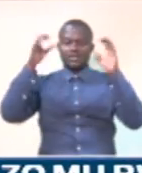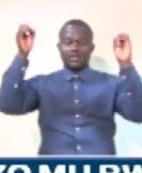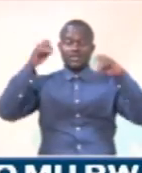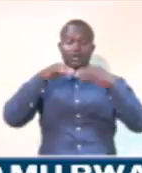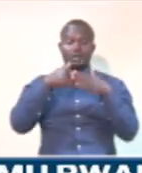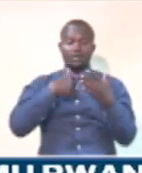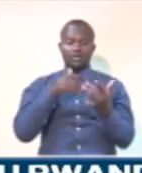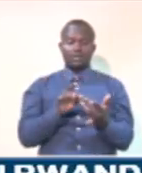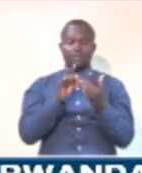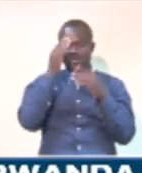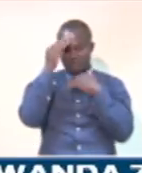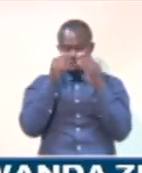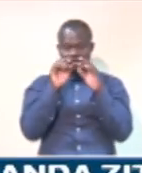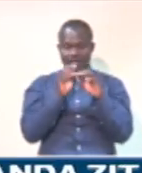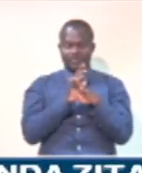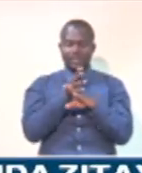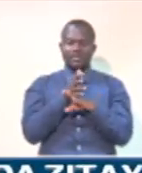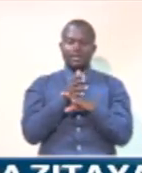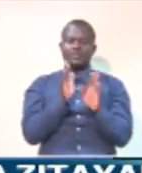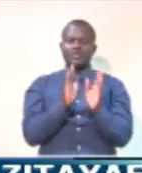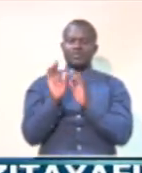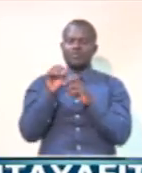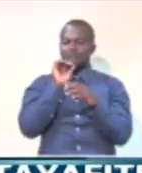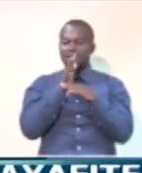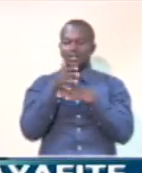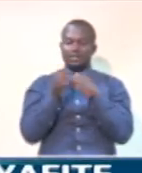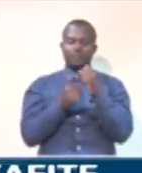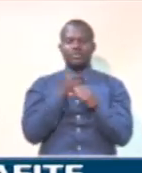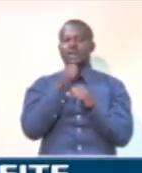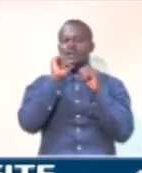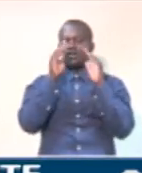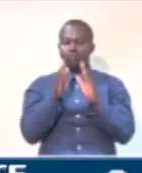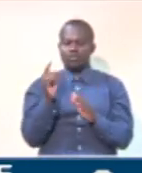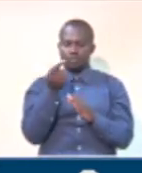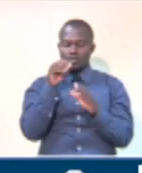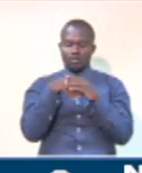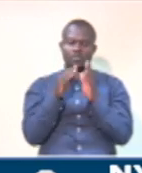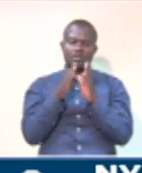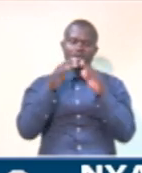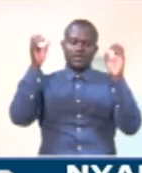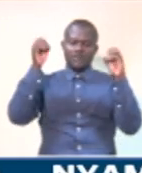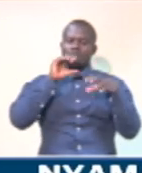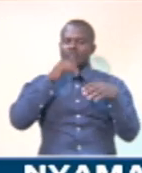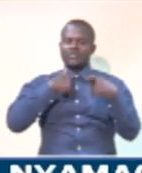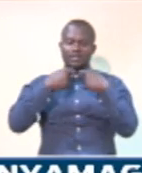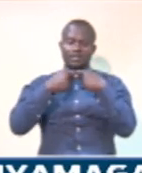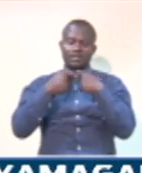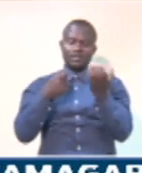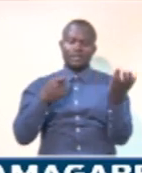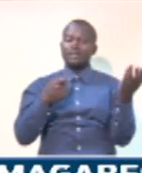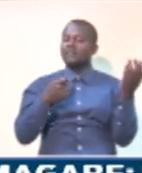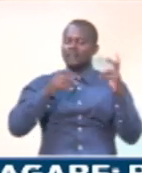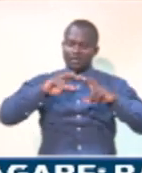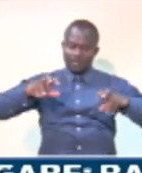ko bitarenze uyu mwaka nta muturage n'umwe utuye mu mujyi wa Kigali uzaba udafite amashanyarazi ibyo